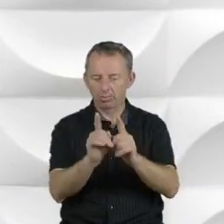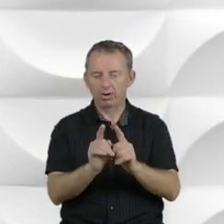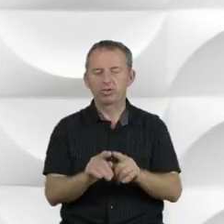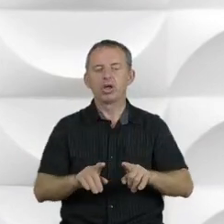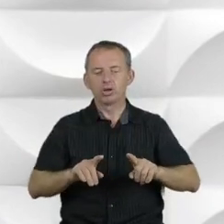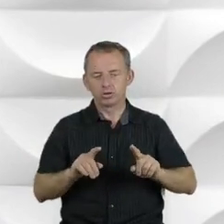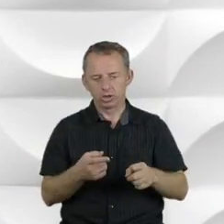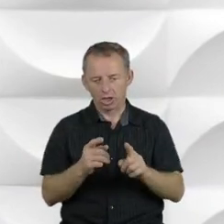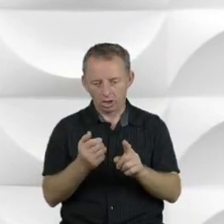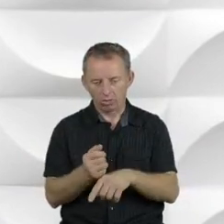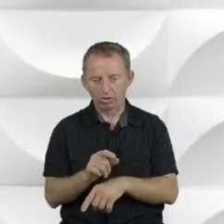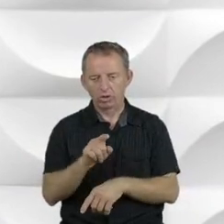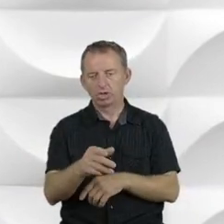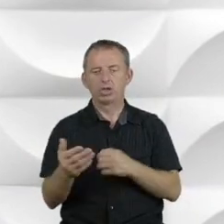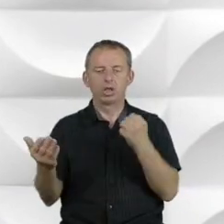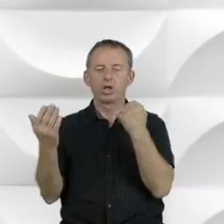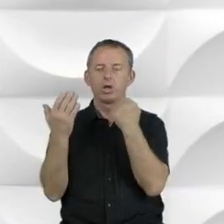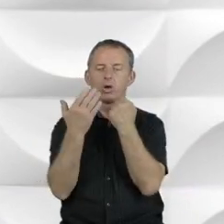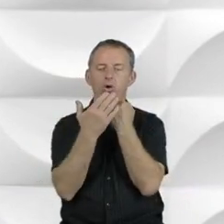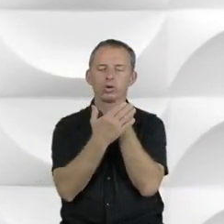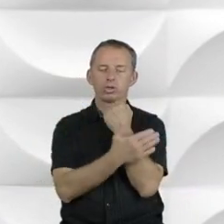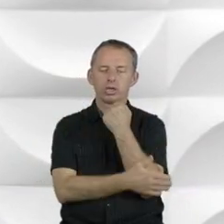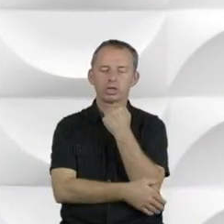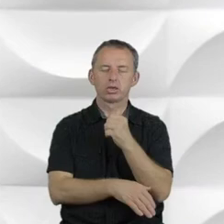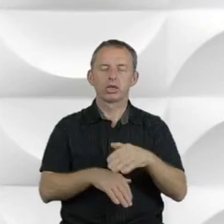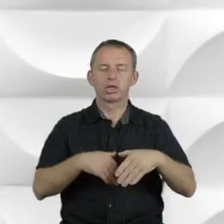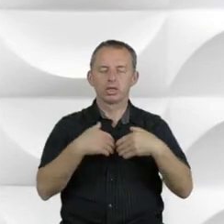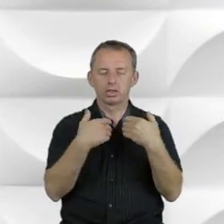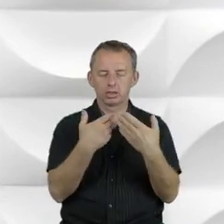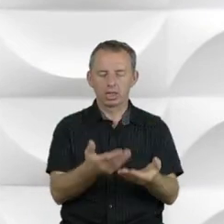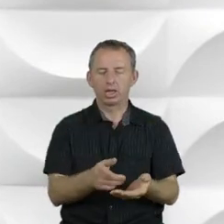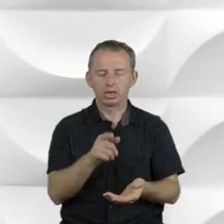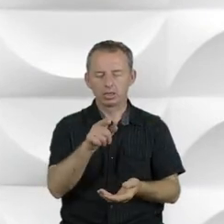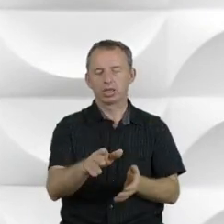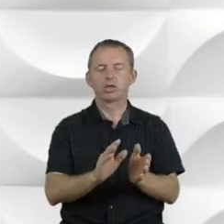te ostatnie dantejskie sceny.